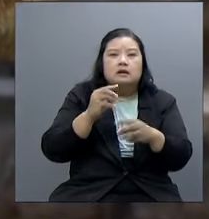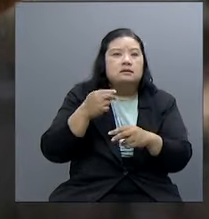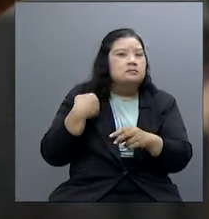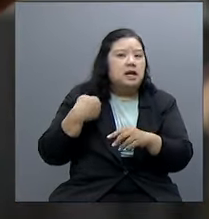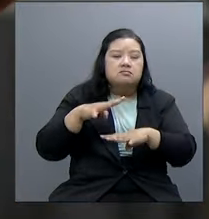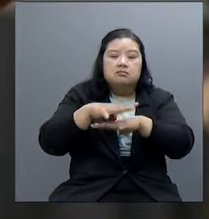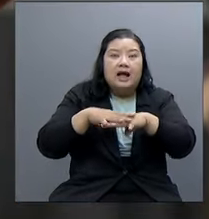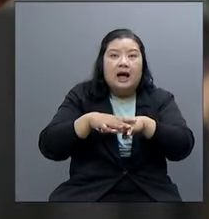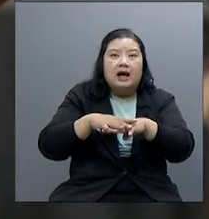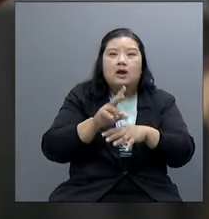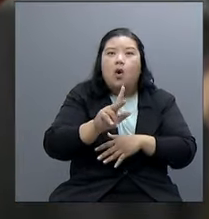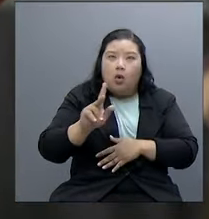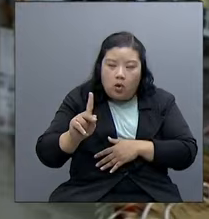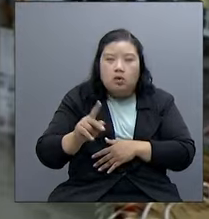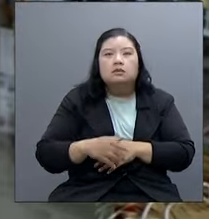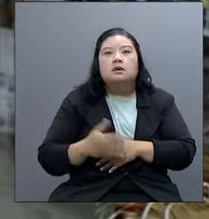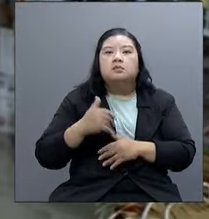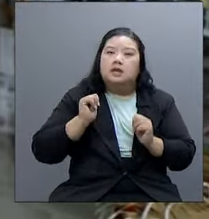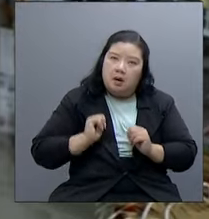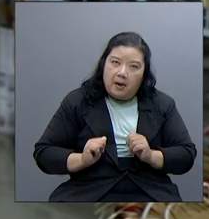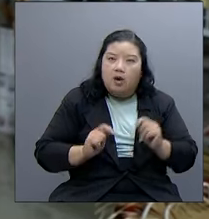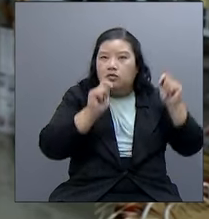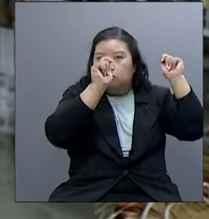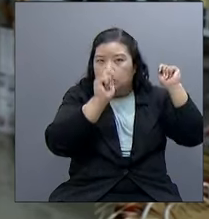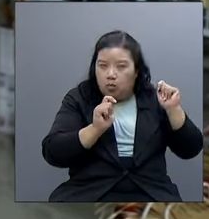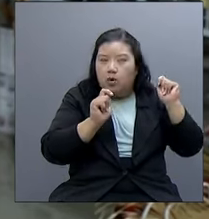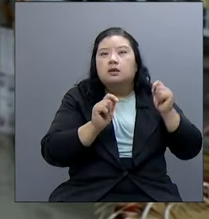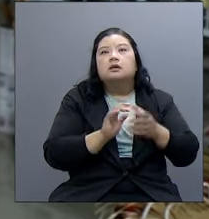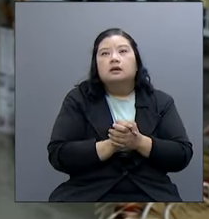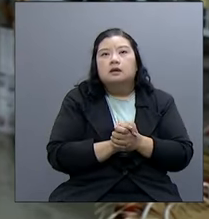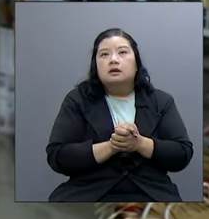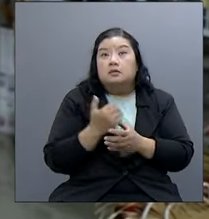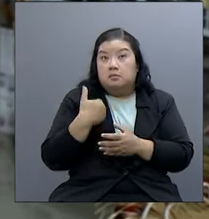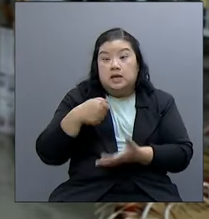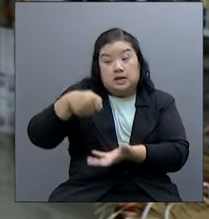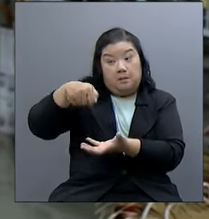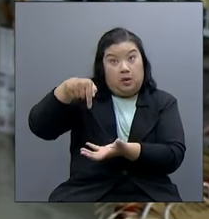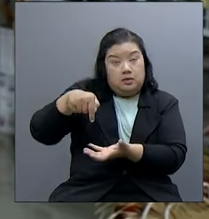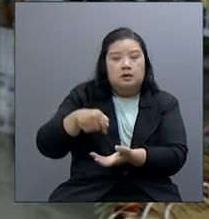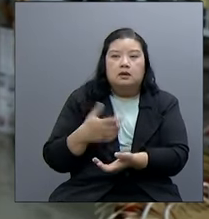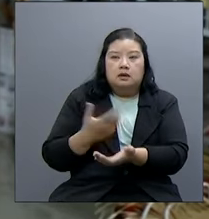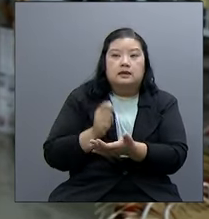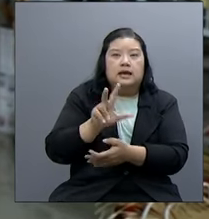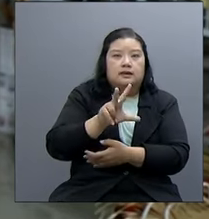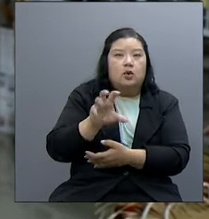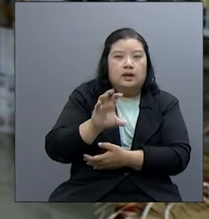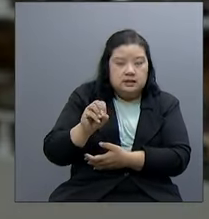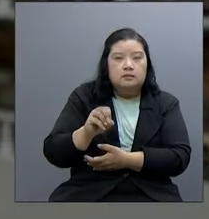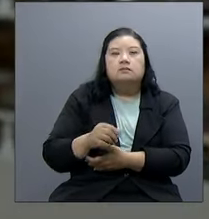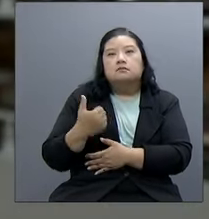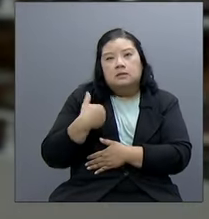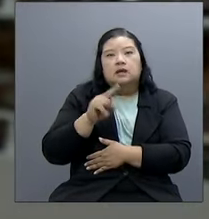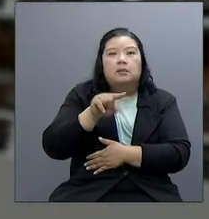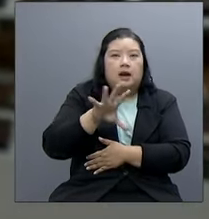า และก็หมวกตั้สิงไตลเต ¥350-1,500